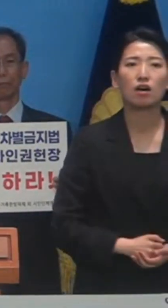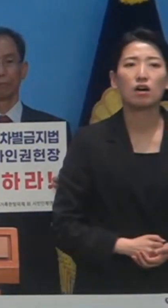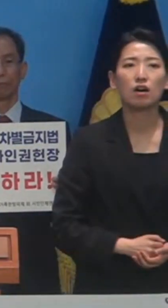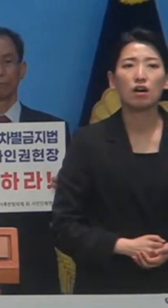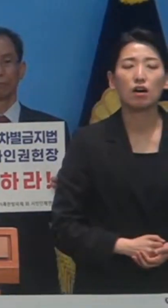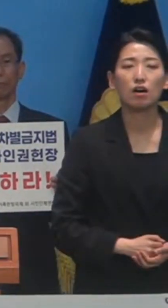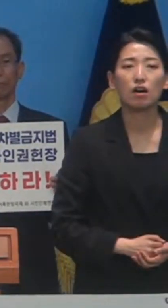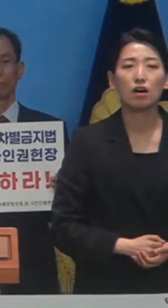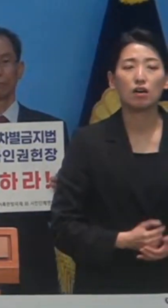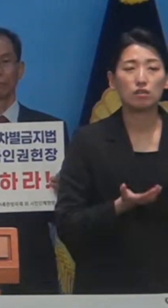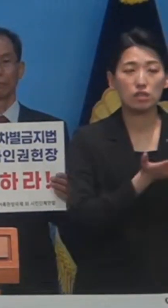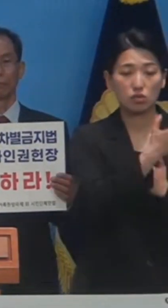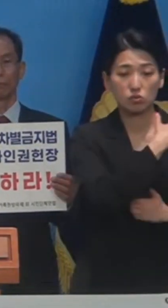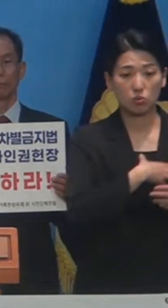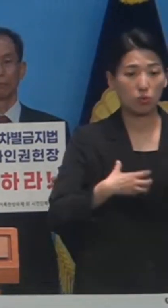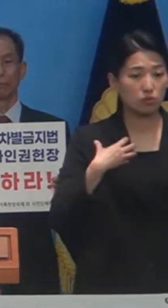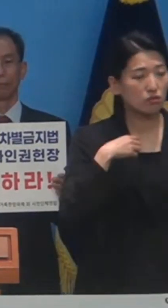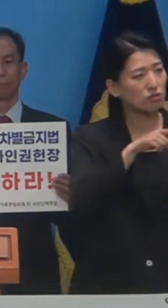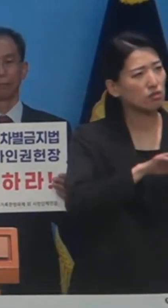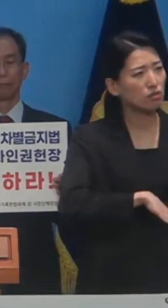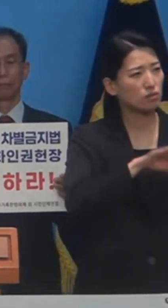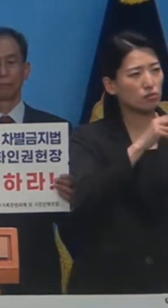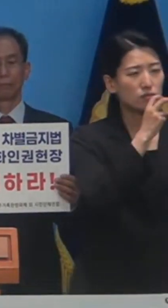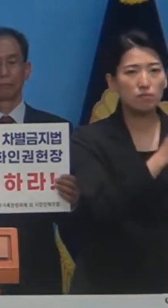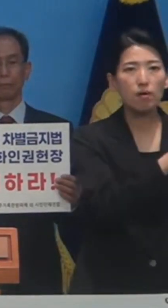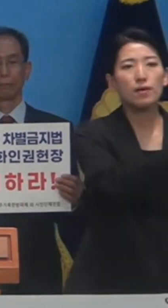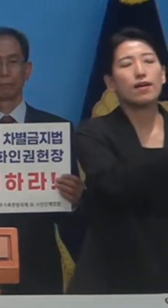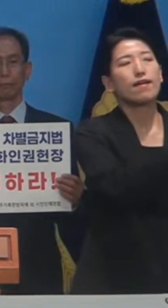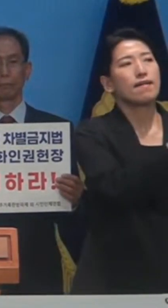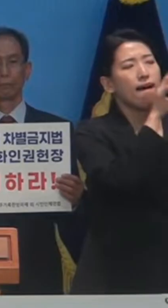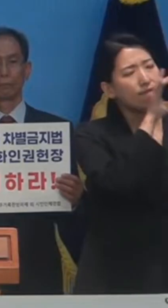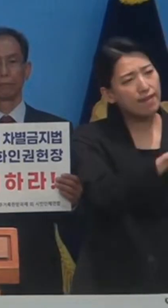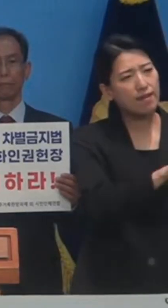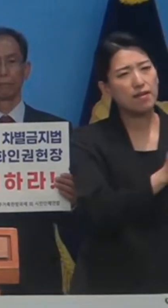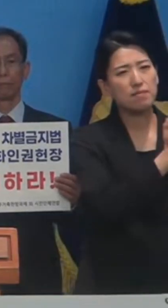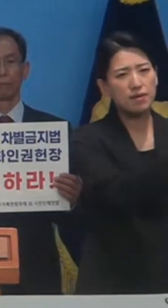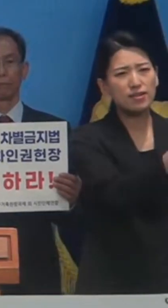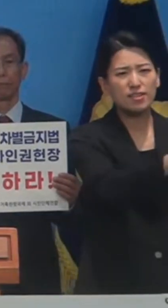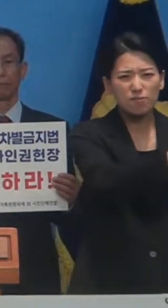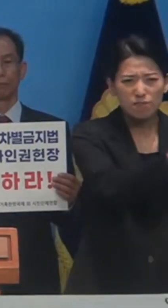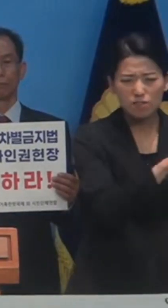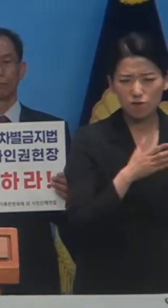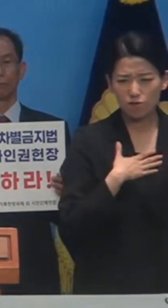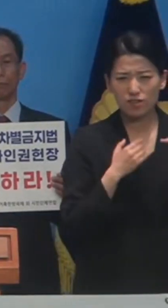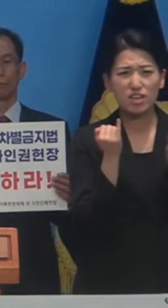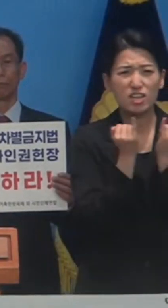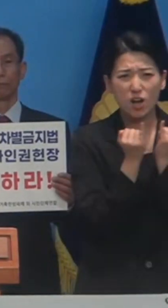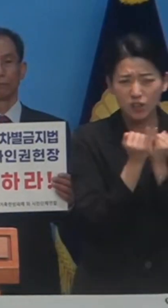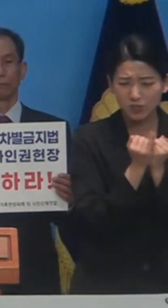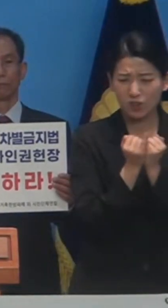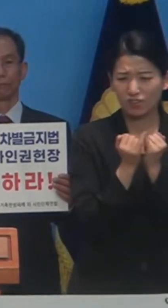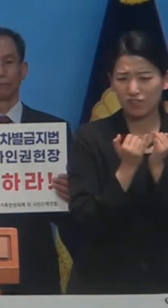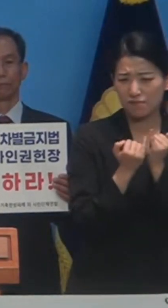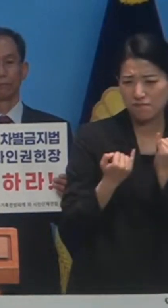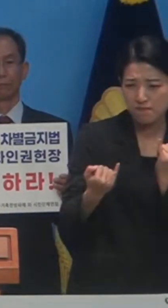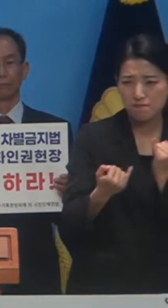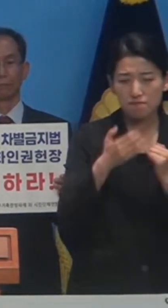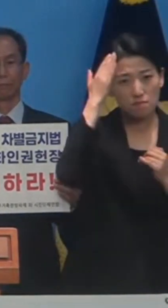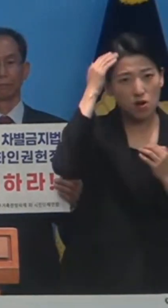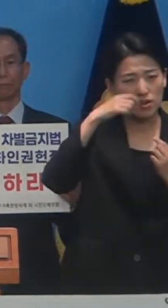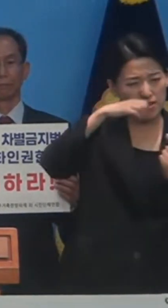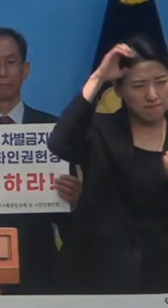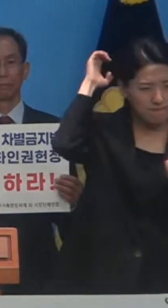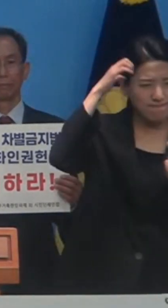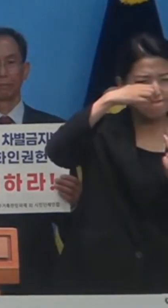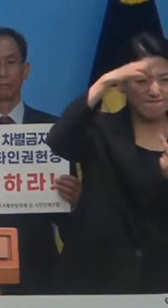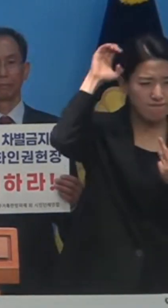도의회와 도청에서 만든 차별금지법을 막기 위해 여성 도민들이 이렇게 머리를 2차례 이상